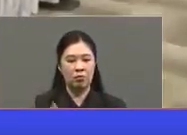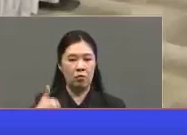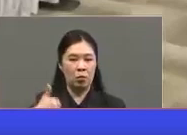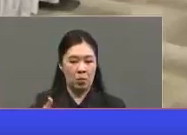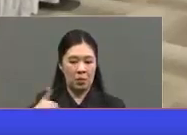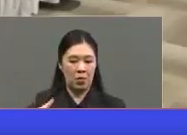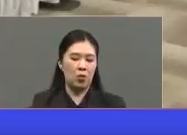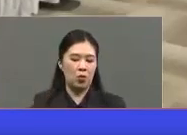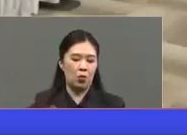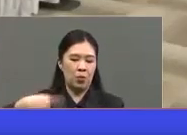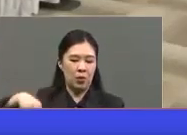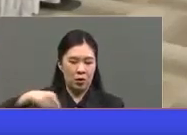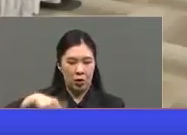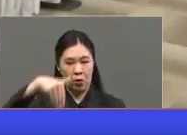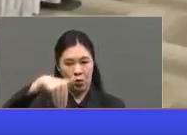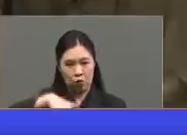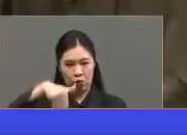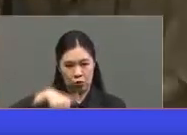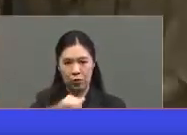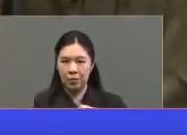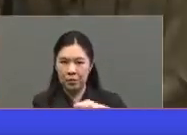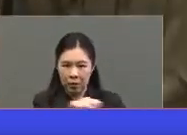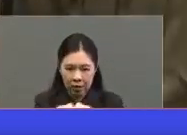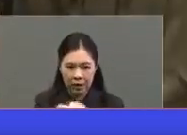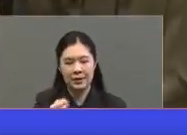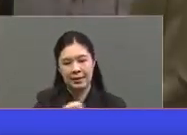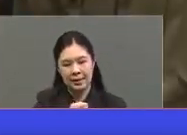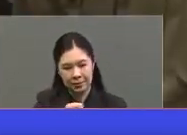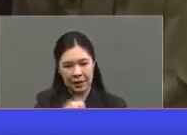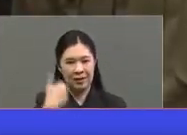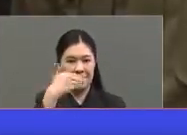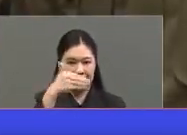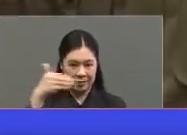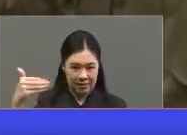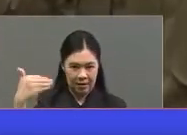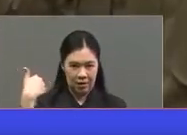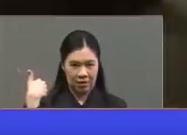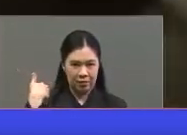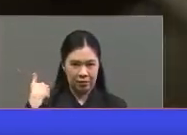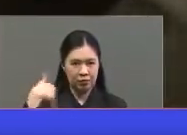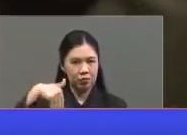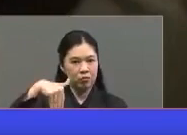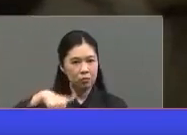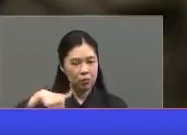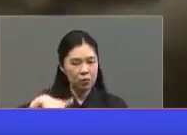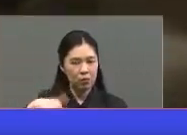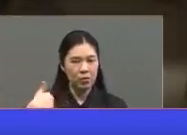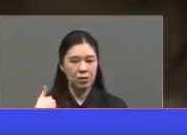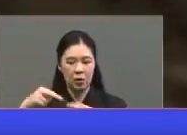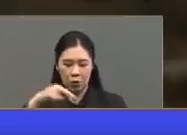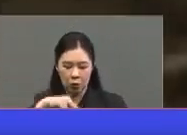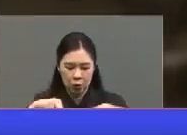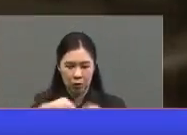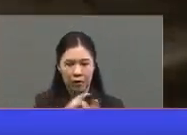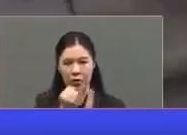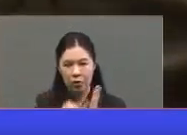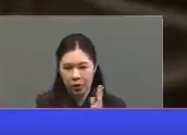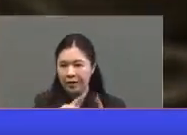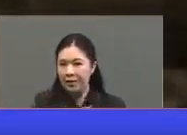บัญญัติอาวุธปืนเครื่องกระสุนปืนวัตถุระเบิดดอกไม้เพลิงแล้วก็ยังมีสิ่งเทียมอาวุธปืนพุทธศัก